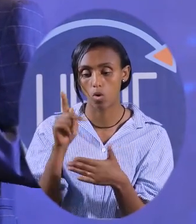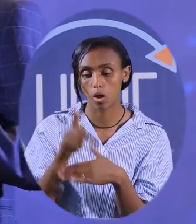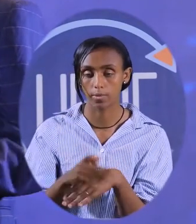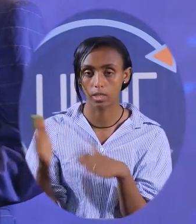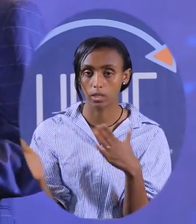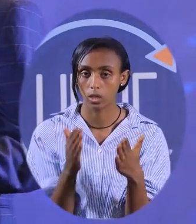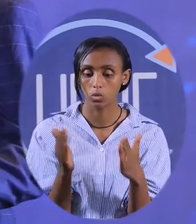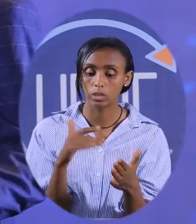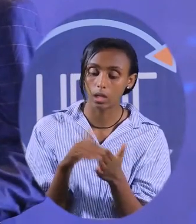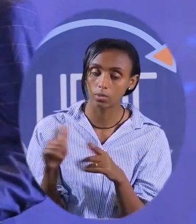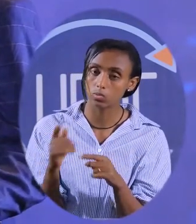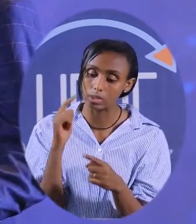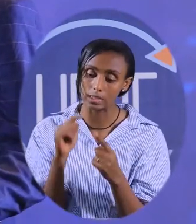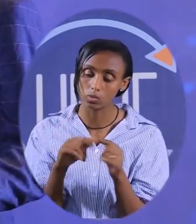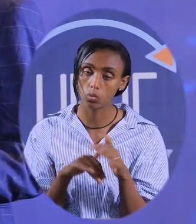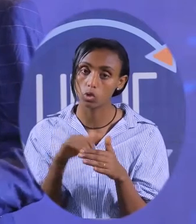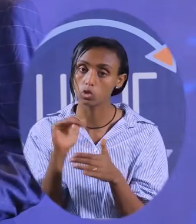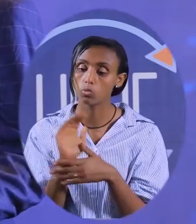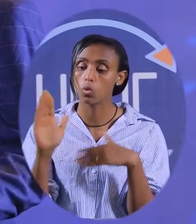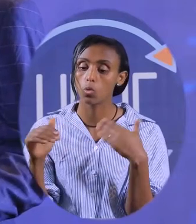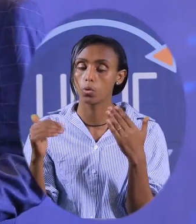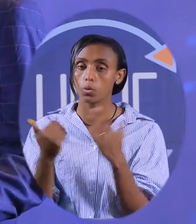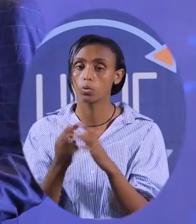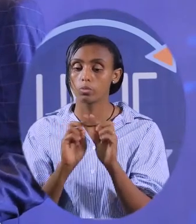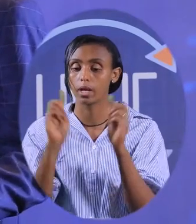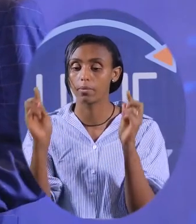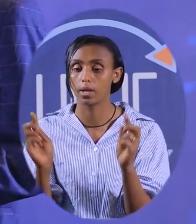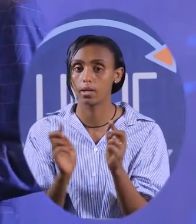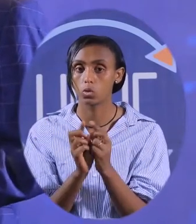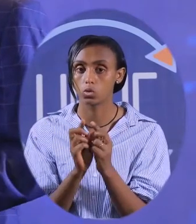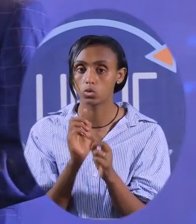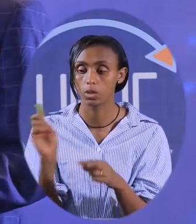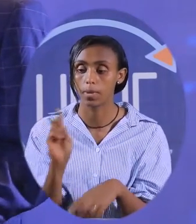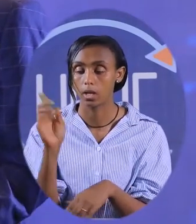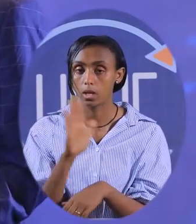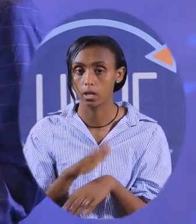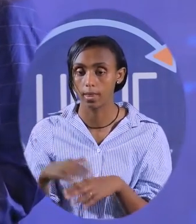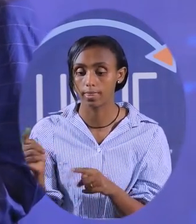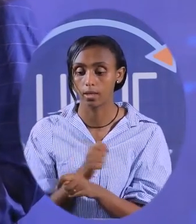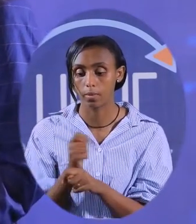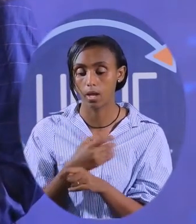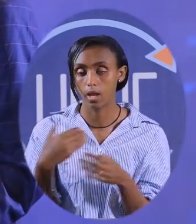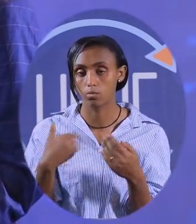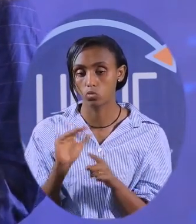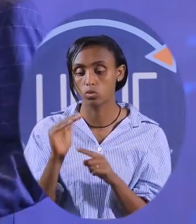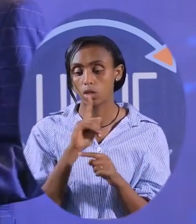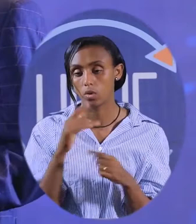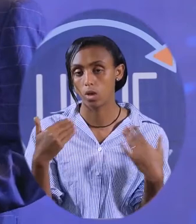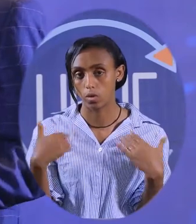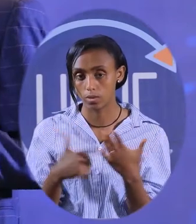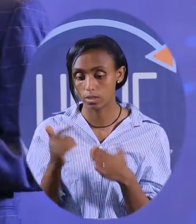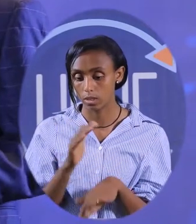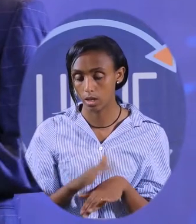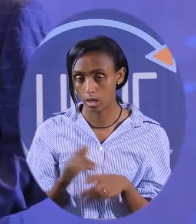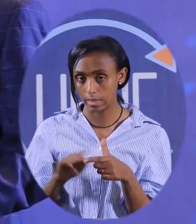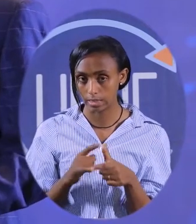ተዘጋጅቶለት እንደገናም ደግሞ እቅድ ወጥቶለት በሁሉም ቀበሌዎች በአገሪቱ በሙሉ ትግበራ እየተደረገ ያለበት ሁኔታ አለ። እዚህ ላይ